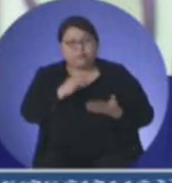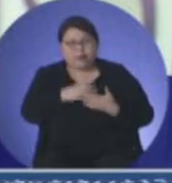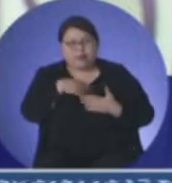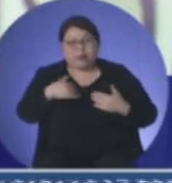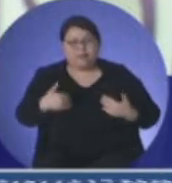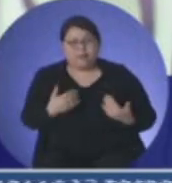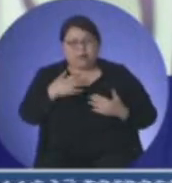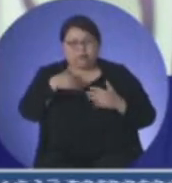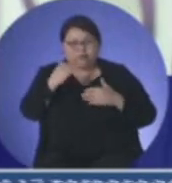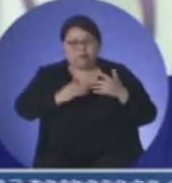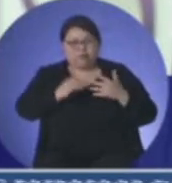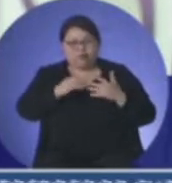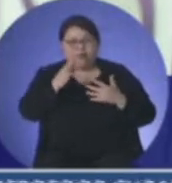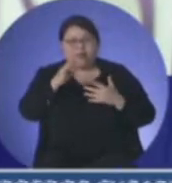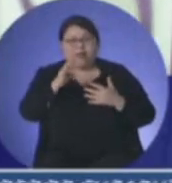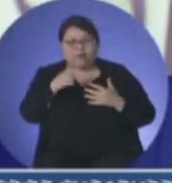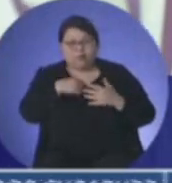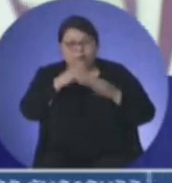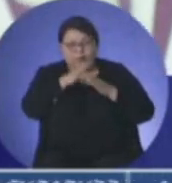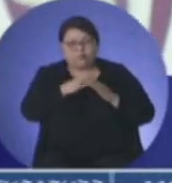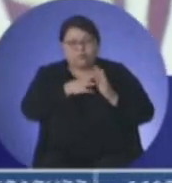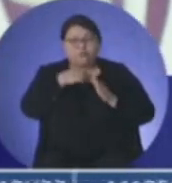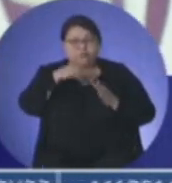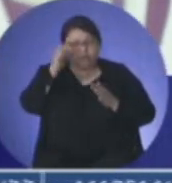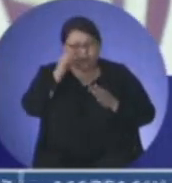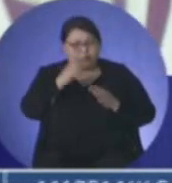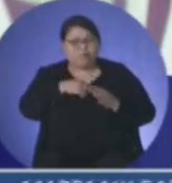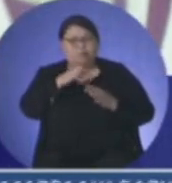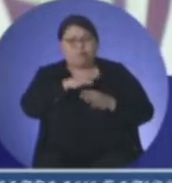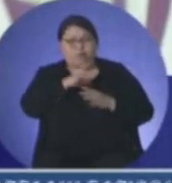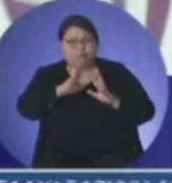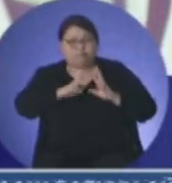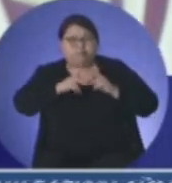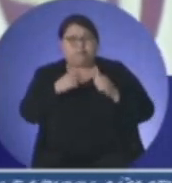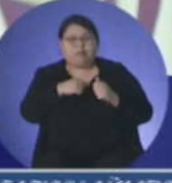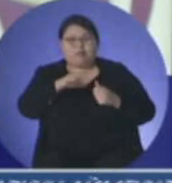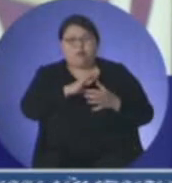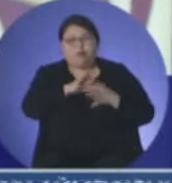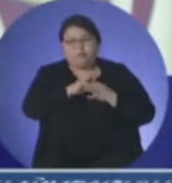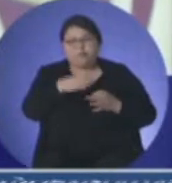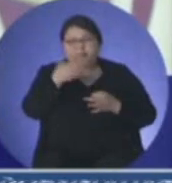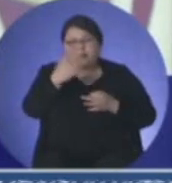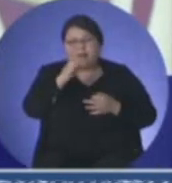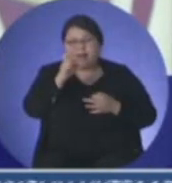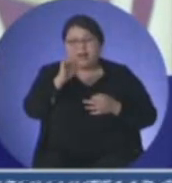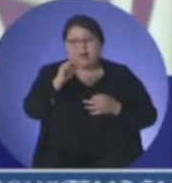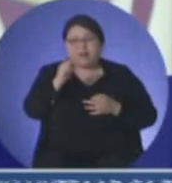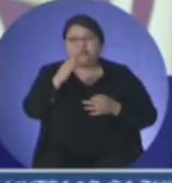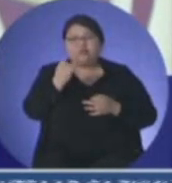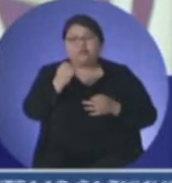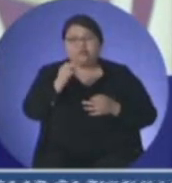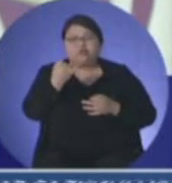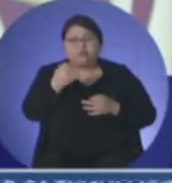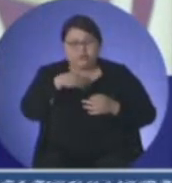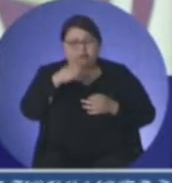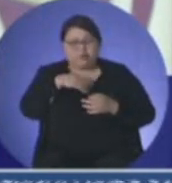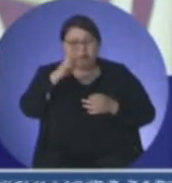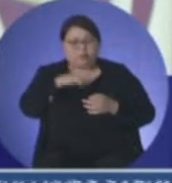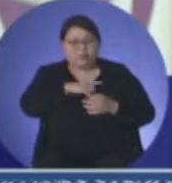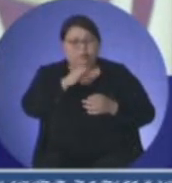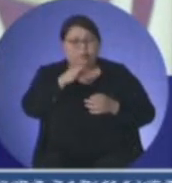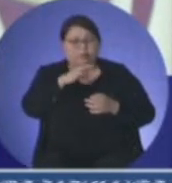Амжиргааны төвшин доогуур өрхийн хүүхдүүдийн сурч боловсрох хэрэгтэй албаатай. Таныг анхаараач. Ялангуяа болгон төвийн сайд, саяхан сайд